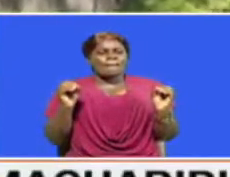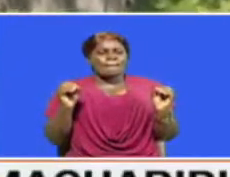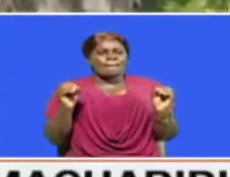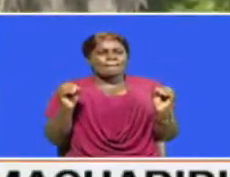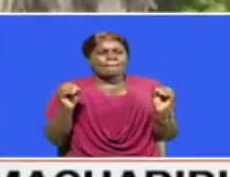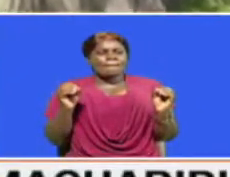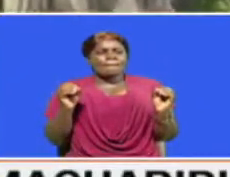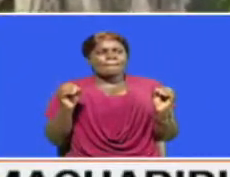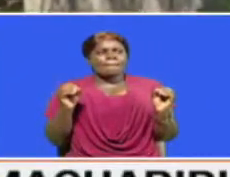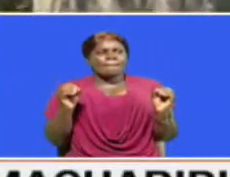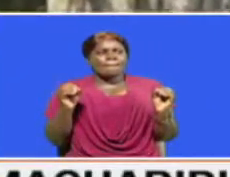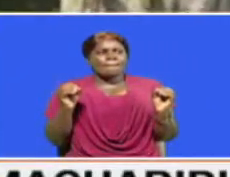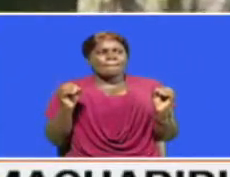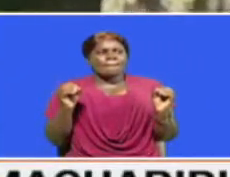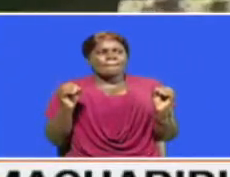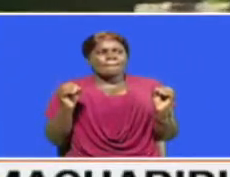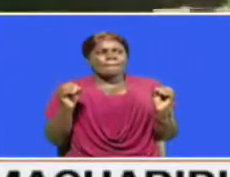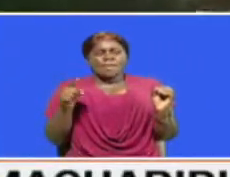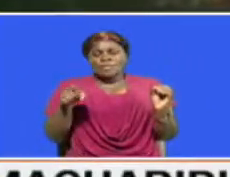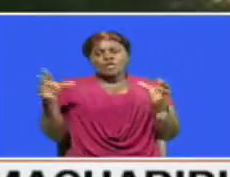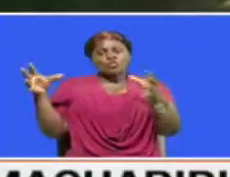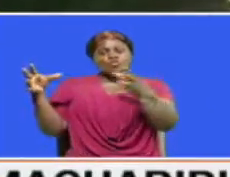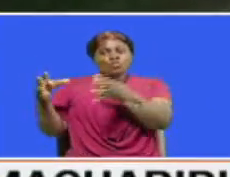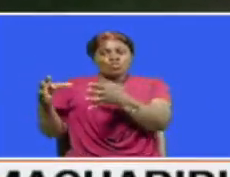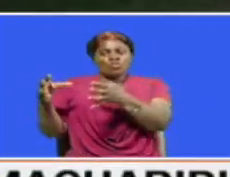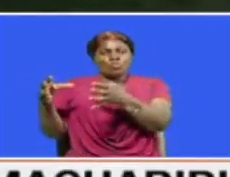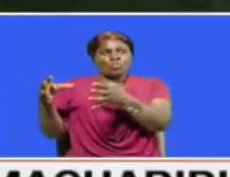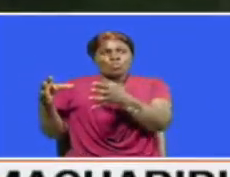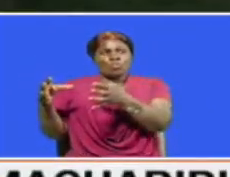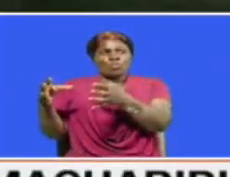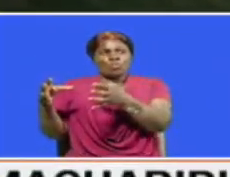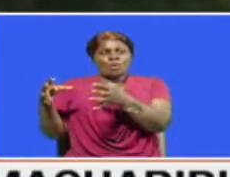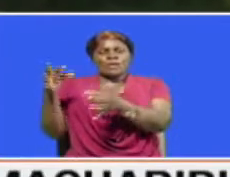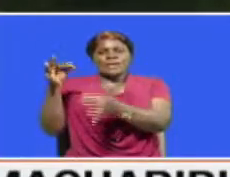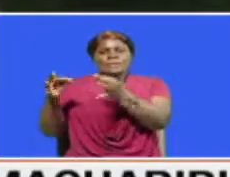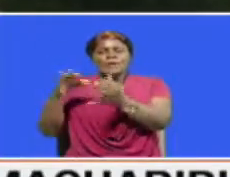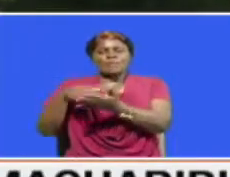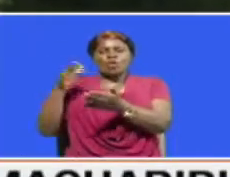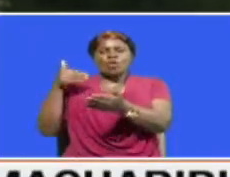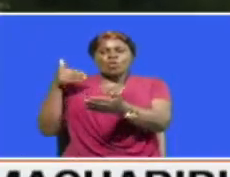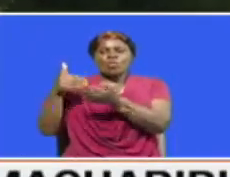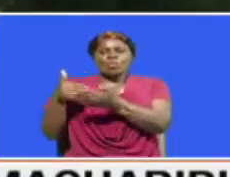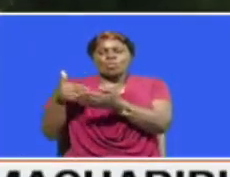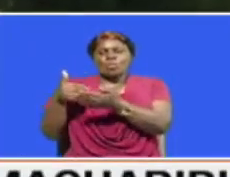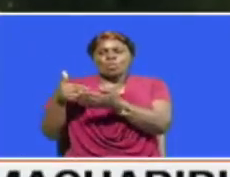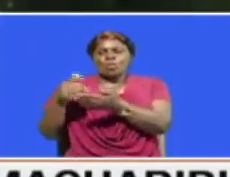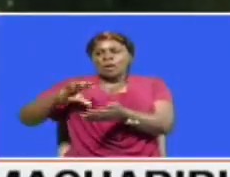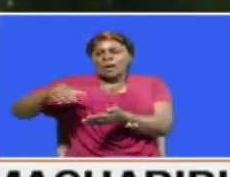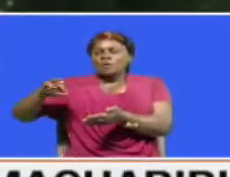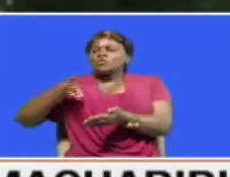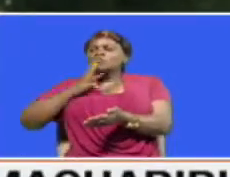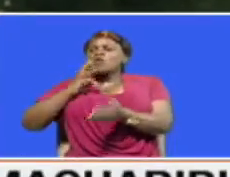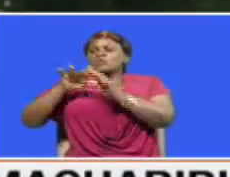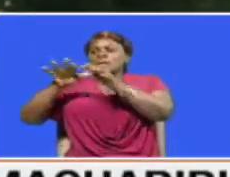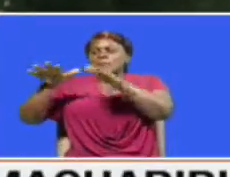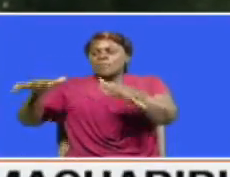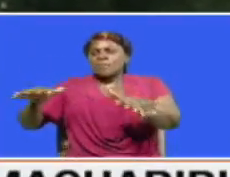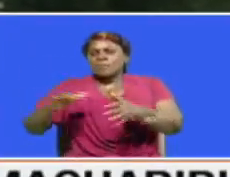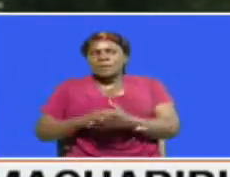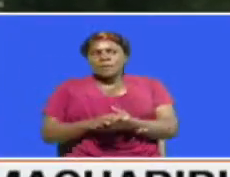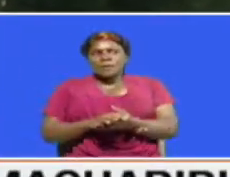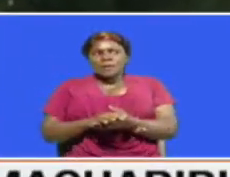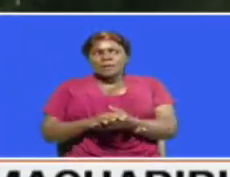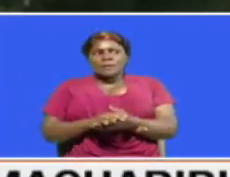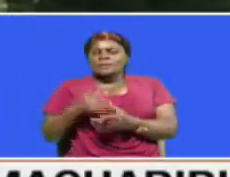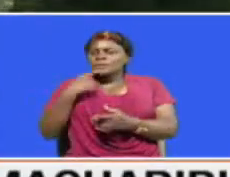blue economy, kwani kuwekwa katika kundi hilo hutegemea kwa pakubwa kukaribiana kwa kaunti na ziwa au bahari.